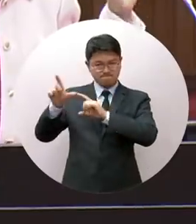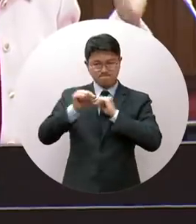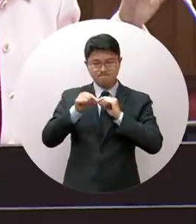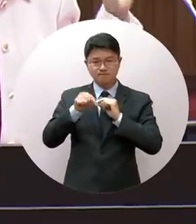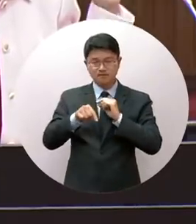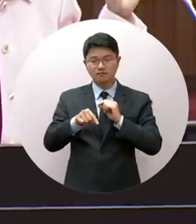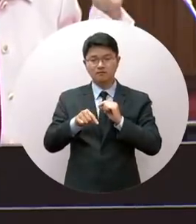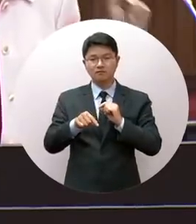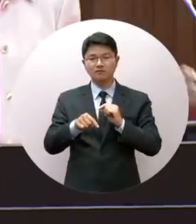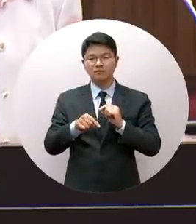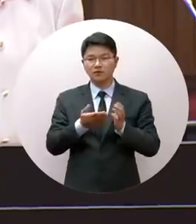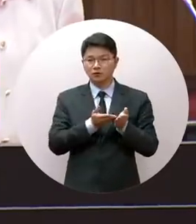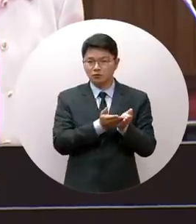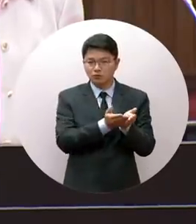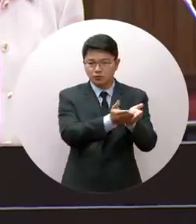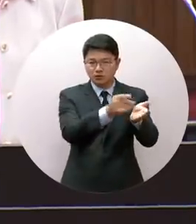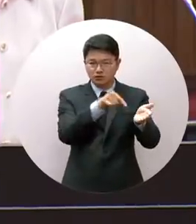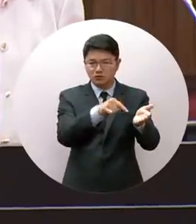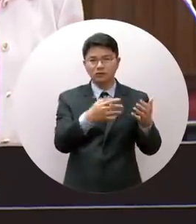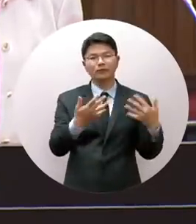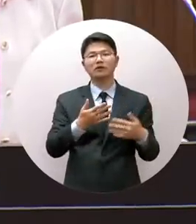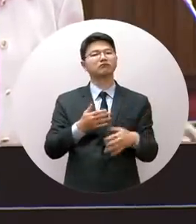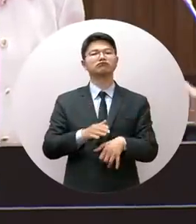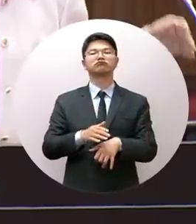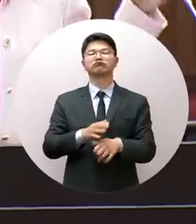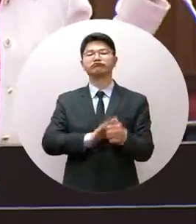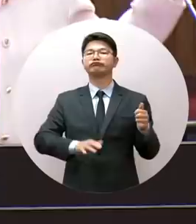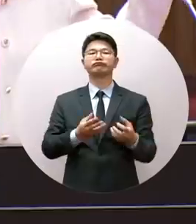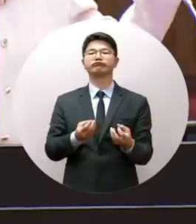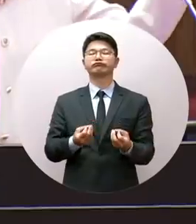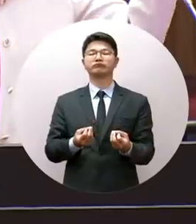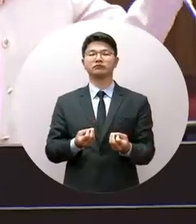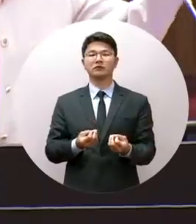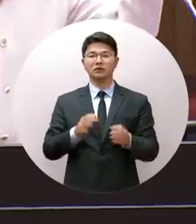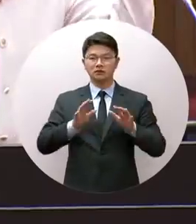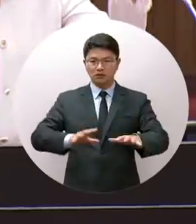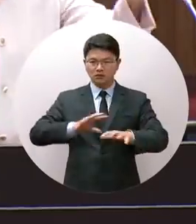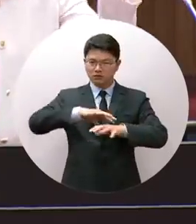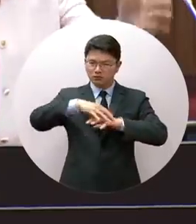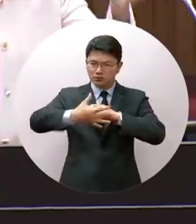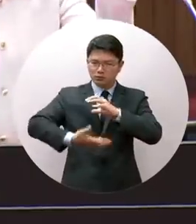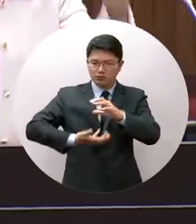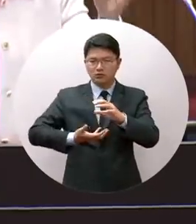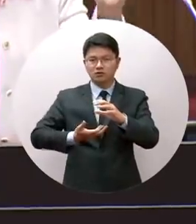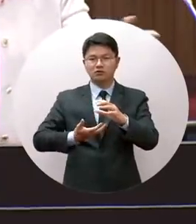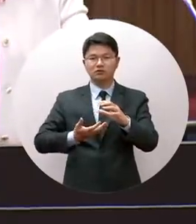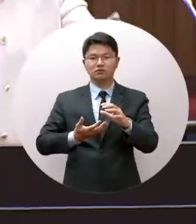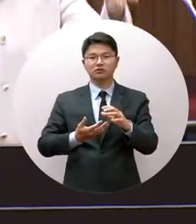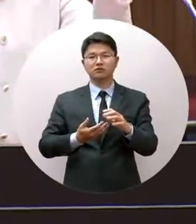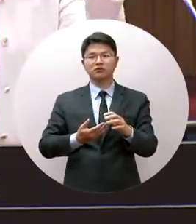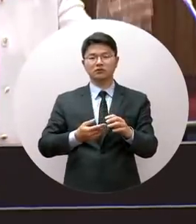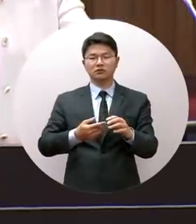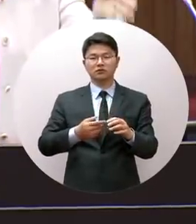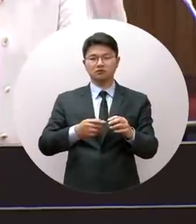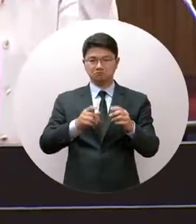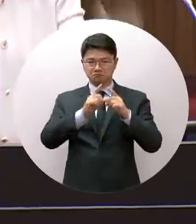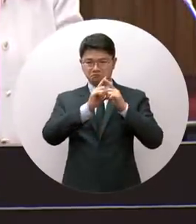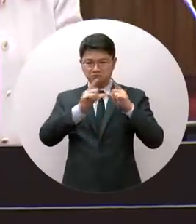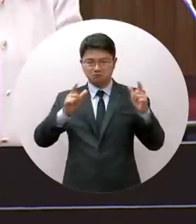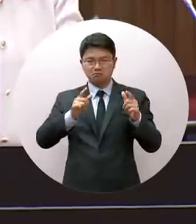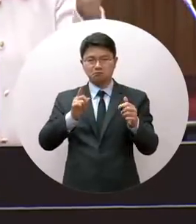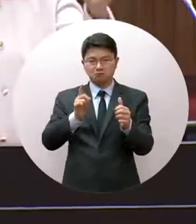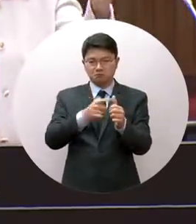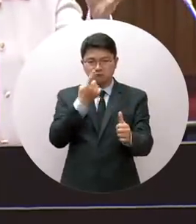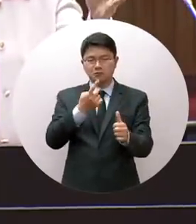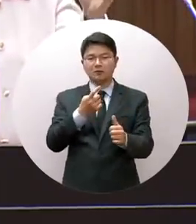就好。 是。 其实船不是问题，为什么？因为现在全世界最大的离岸风电的